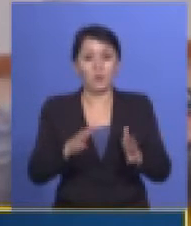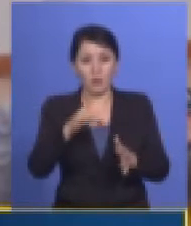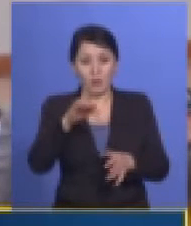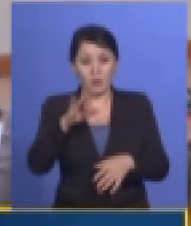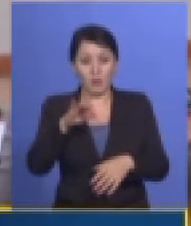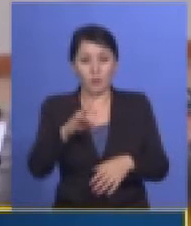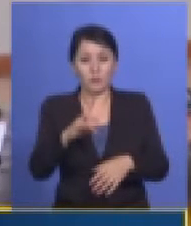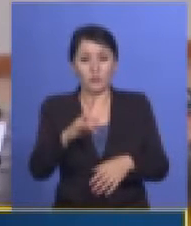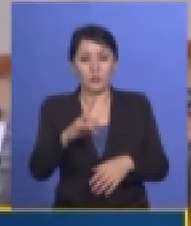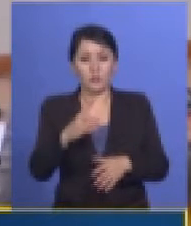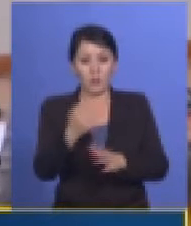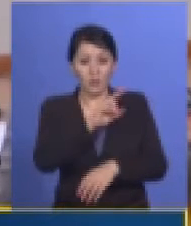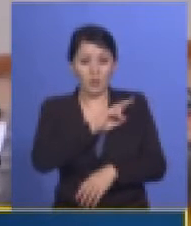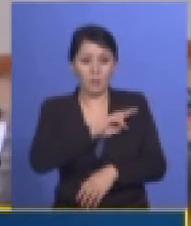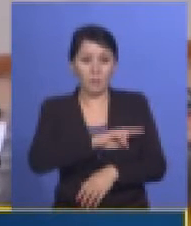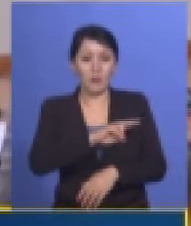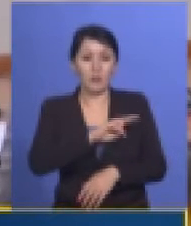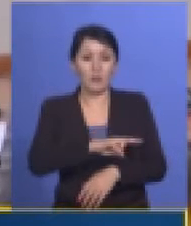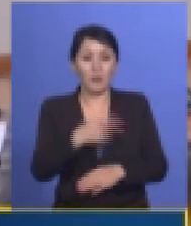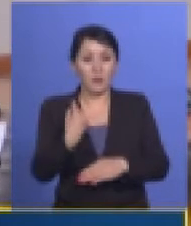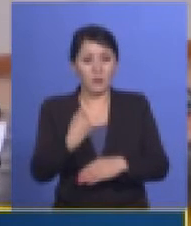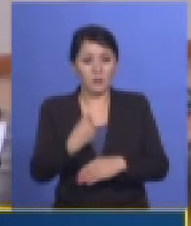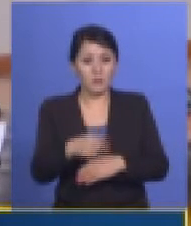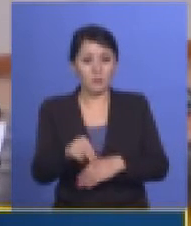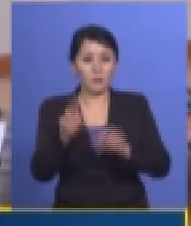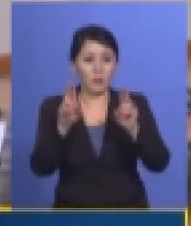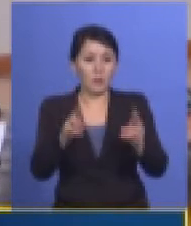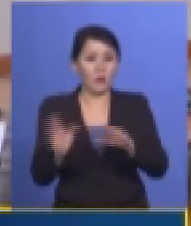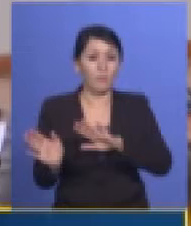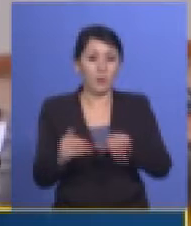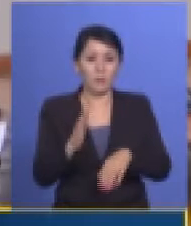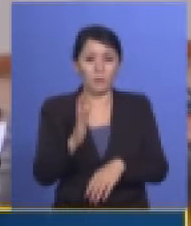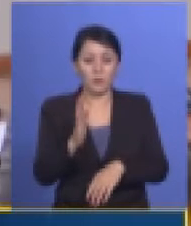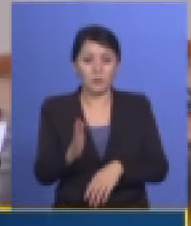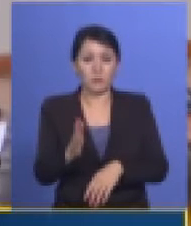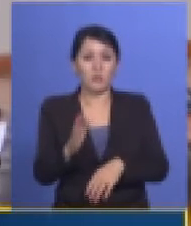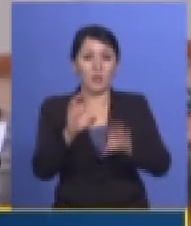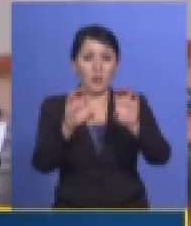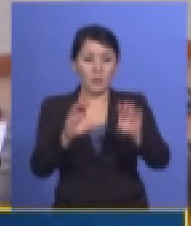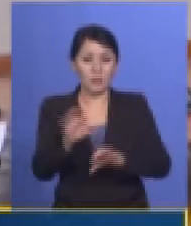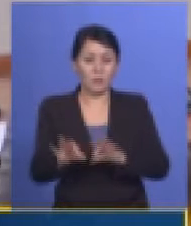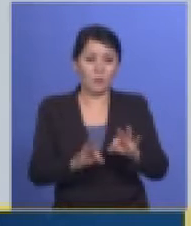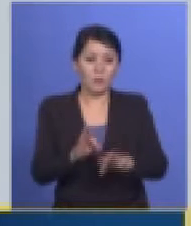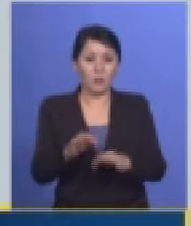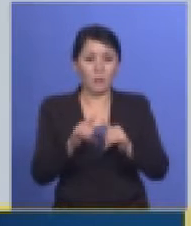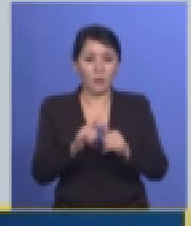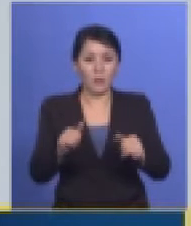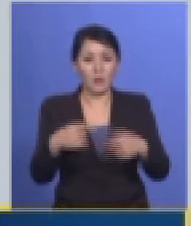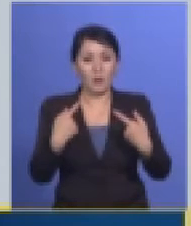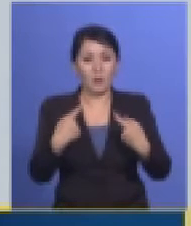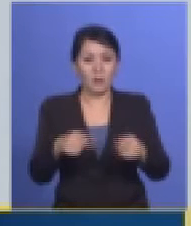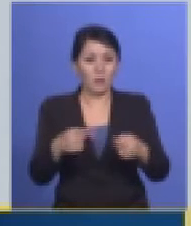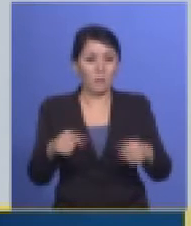ішілік кооперация шеңберінде сатып алу тәсілі алып тасталады. Сондай ақ заң жобасы жеткізушілердің сатып алу